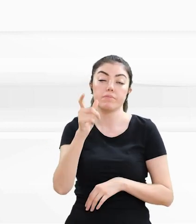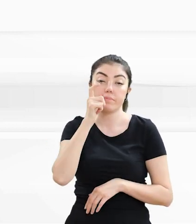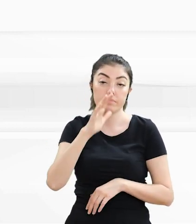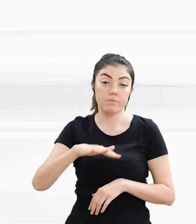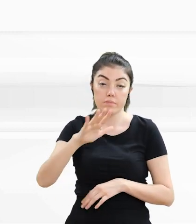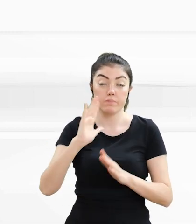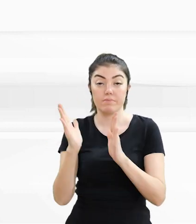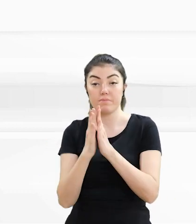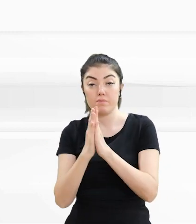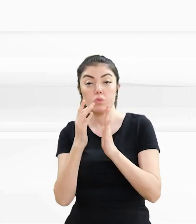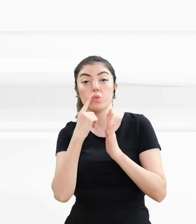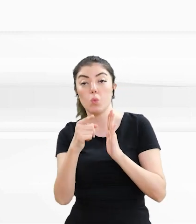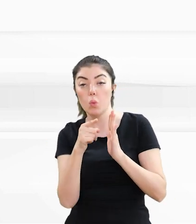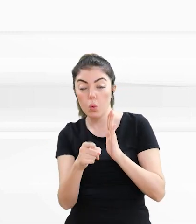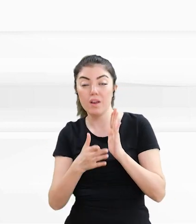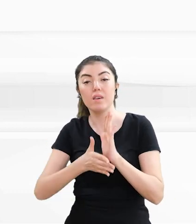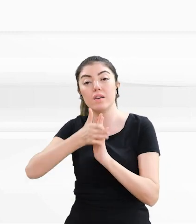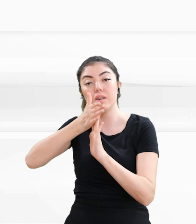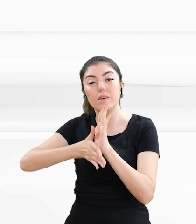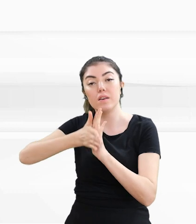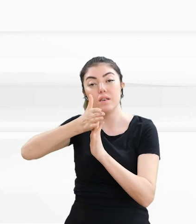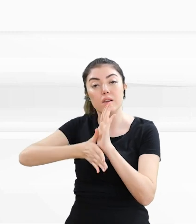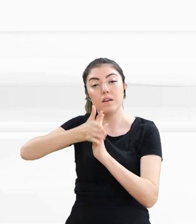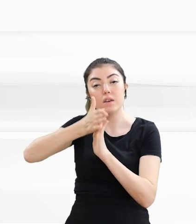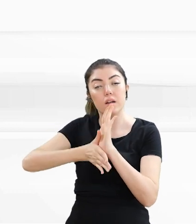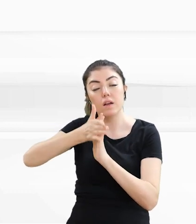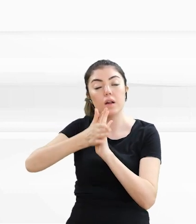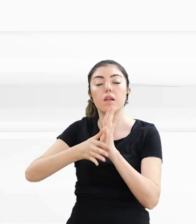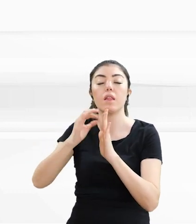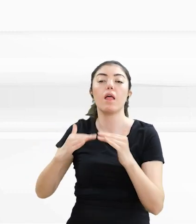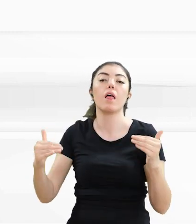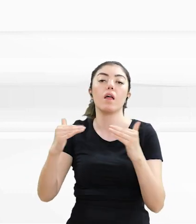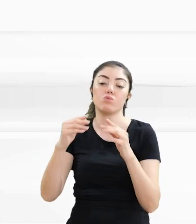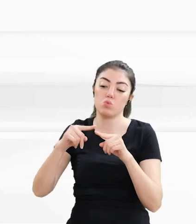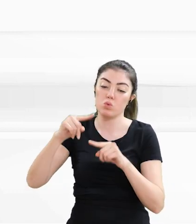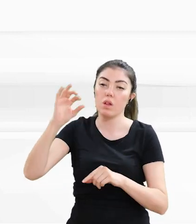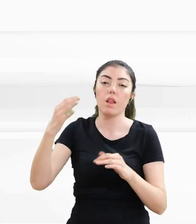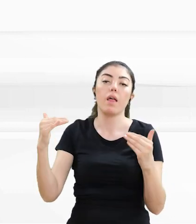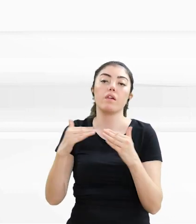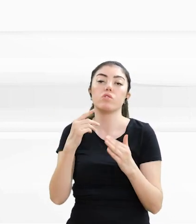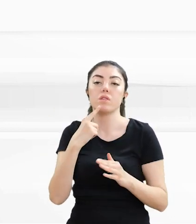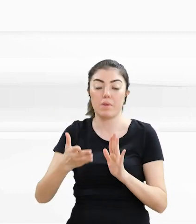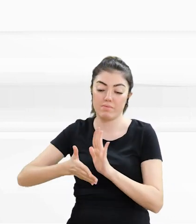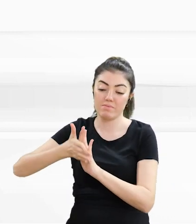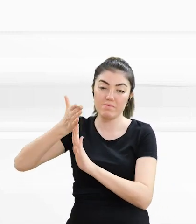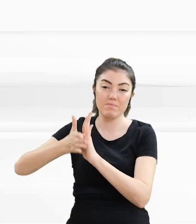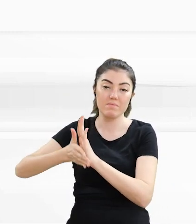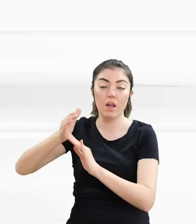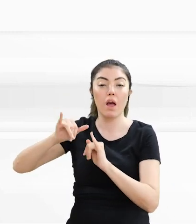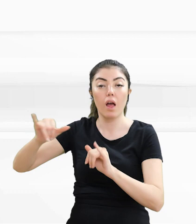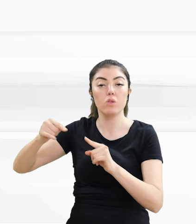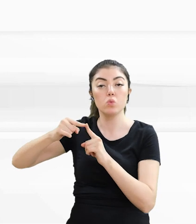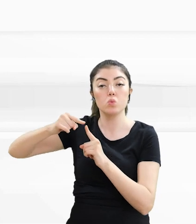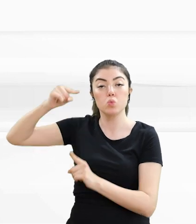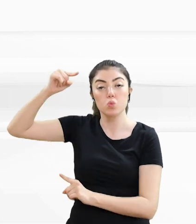ve dikkat ederseniz yan yüzeyleri mizde yükseklikler hep işit Yani bir diğer anlamda yan yüzeyleri mizde